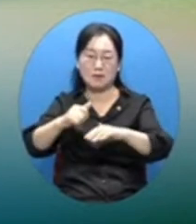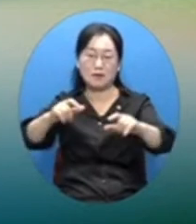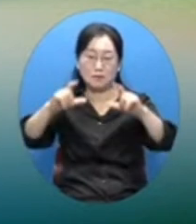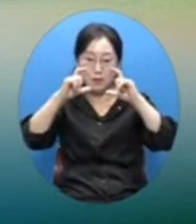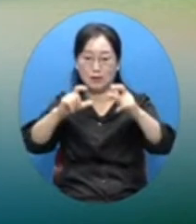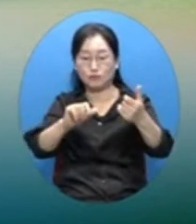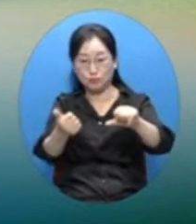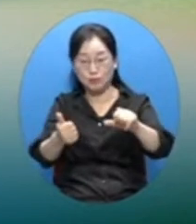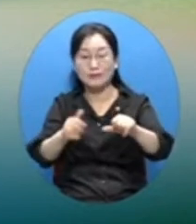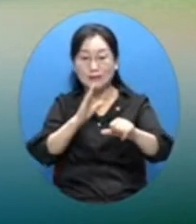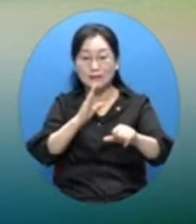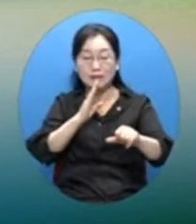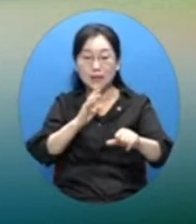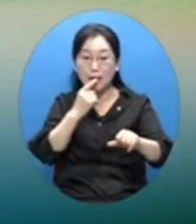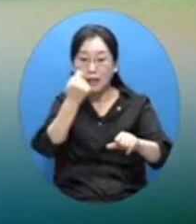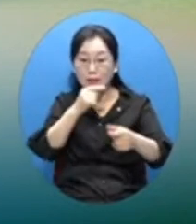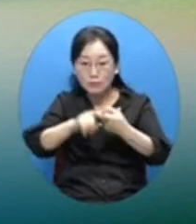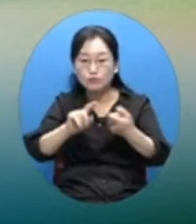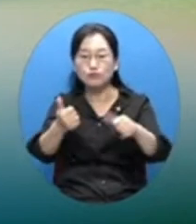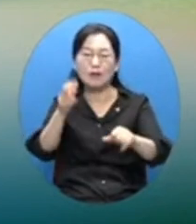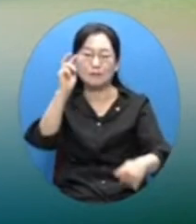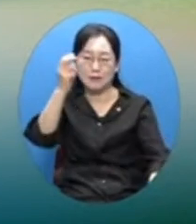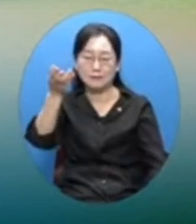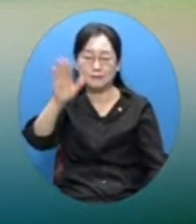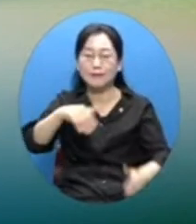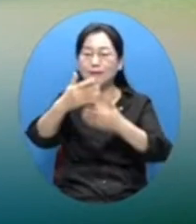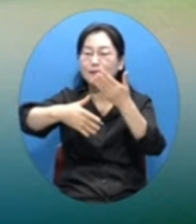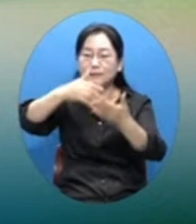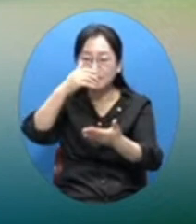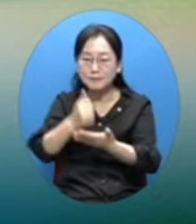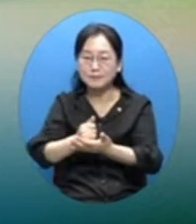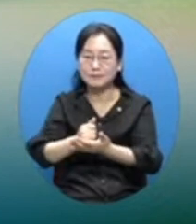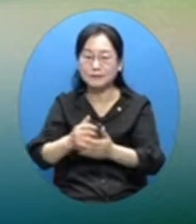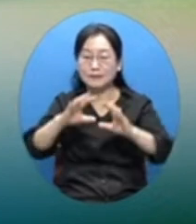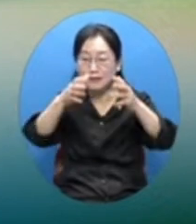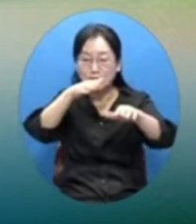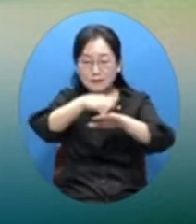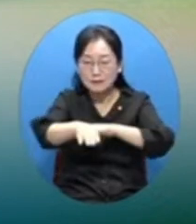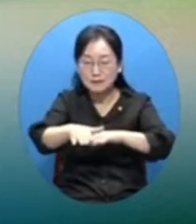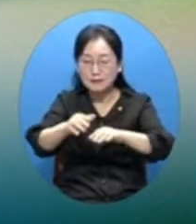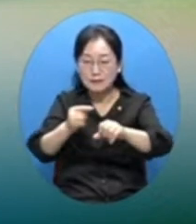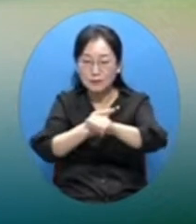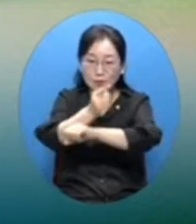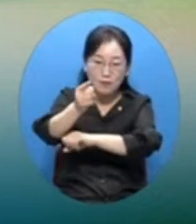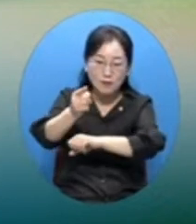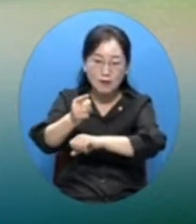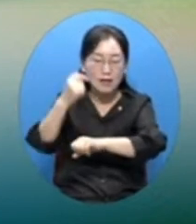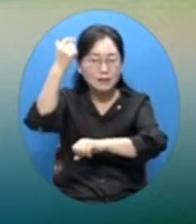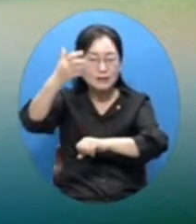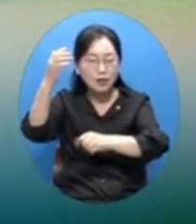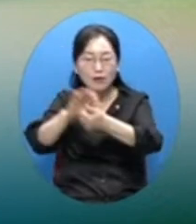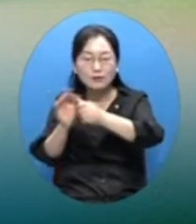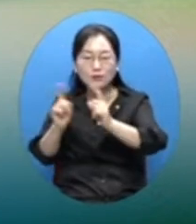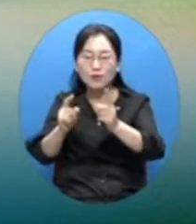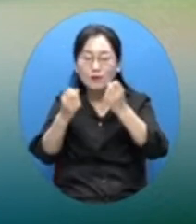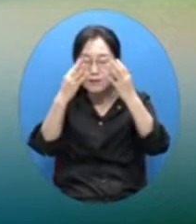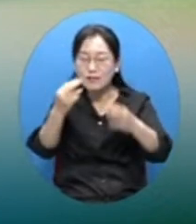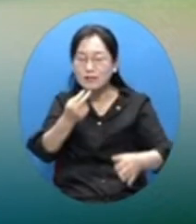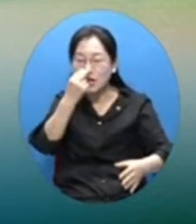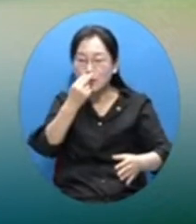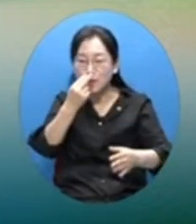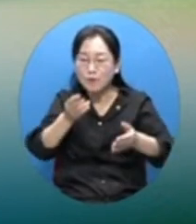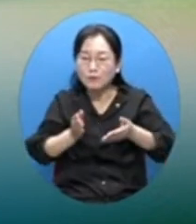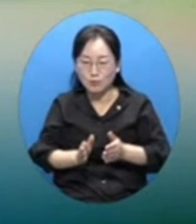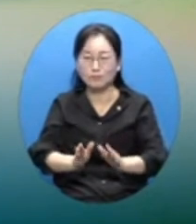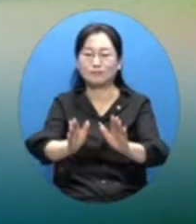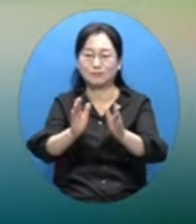죽는다 했다면 진짜 죽었을지도 모릅니다. 하지만 하나님은 서양적인 치료 외에 영적인 치료를 허락하셔서 새로운 생명으로 태어나게